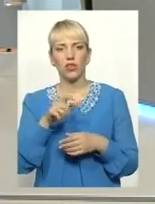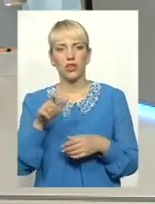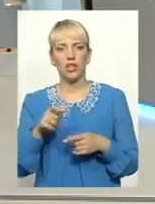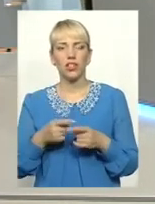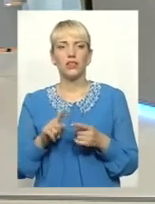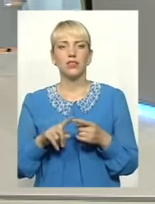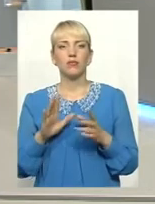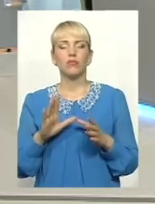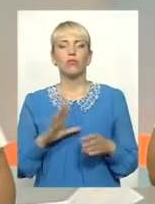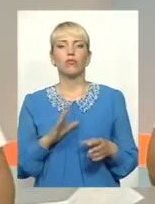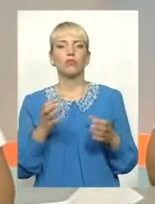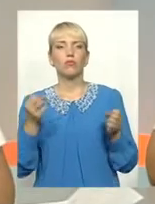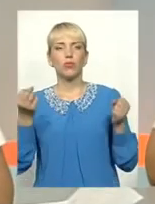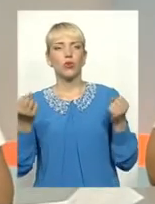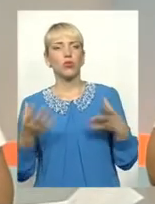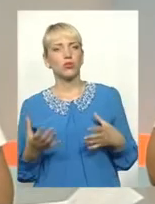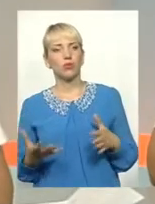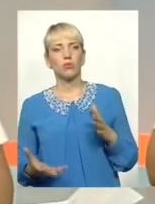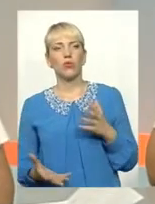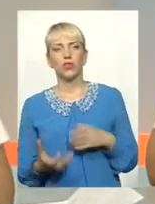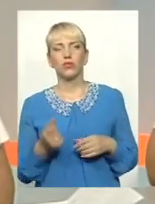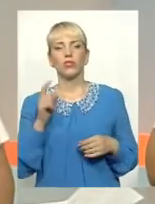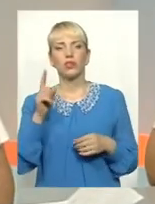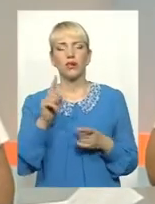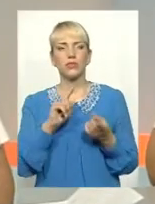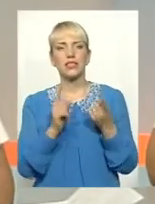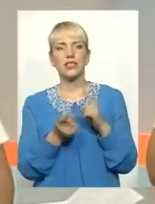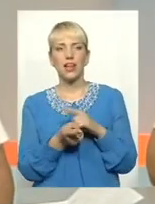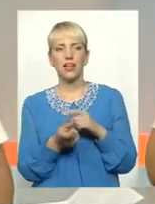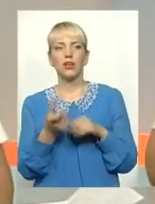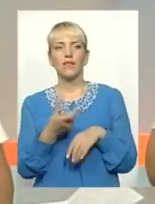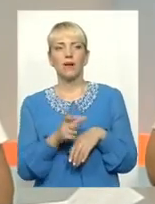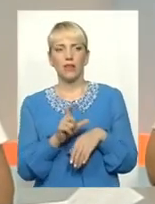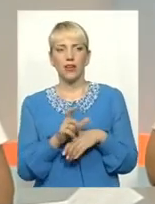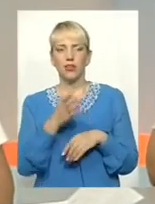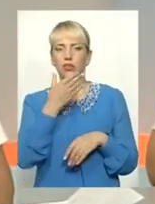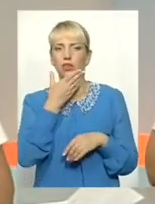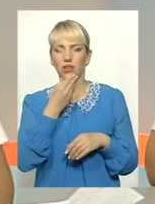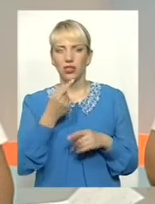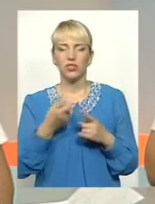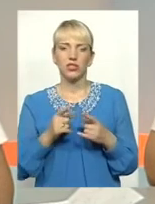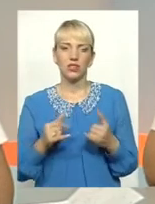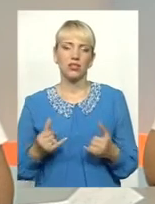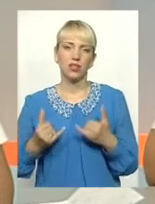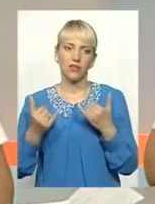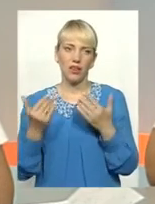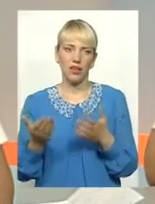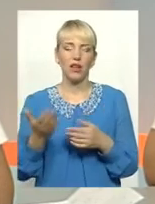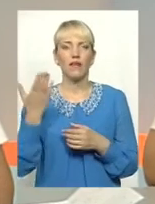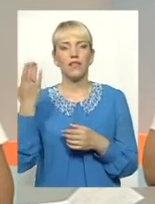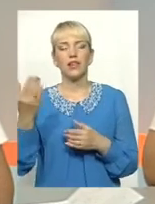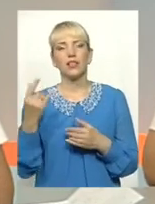притулком, це був порятунок, да, це там стало набагато краще. Треба їм віддати шану і хвалу за це. Вони там